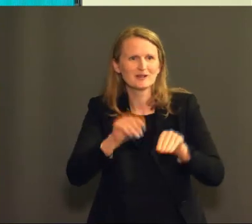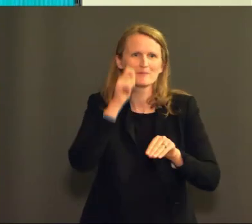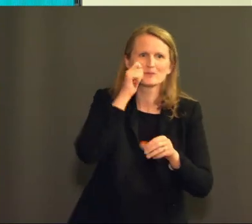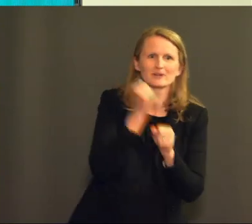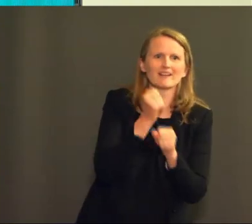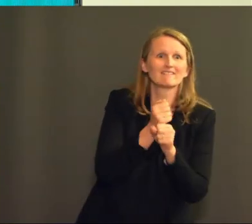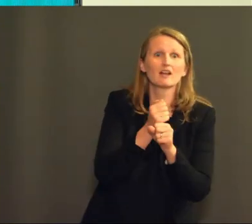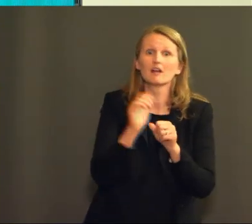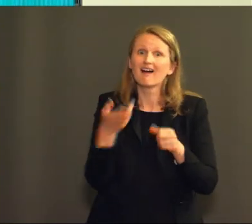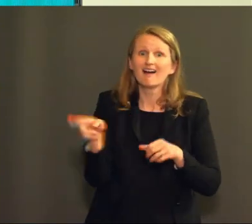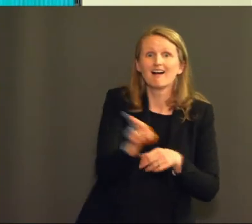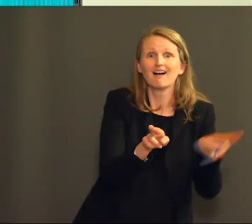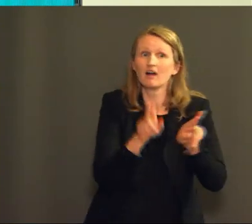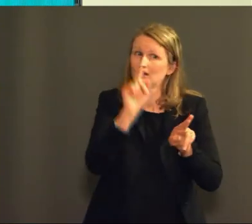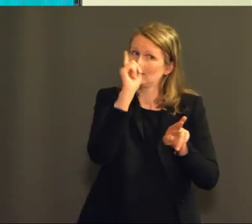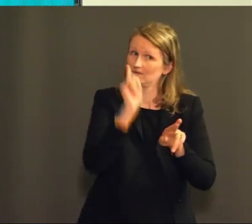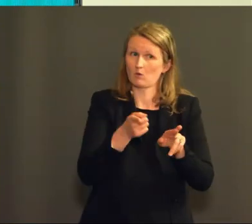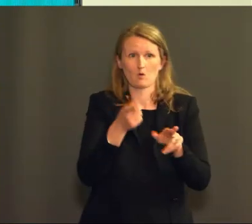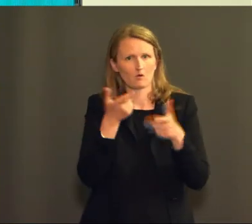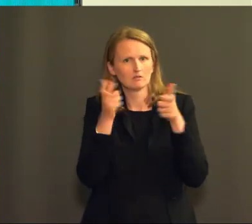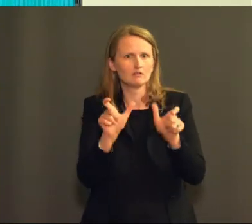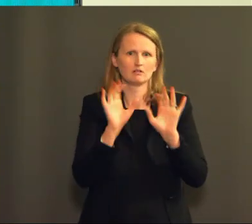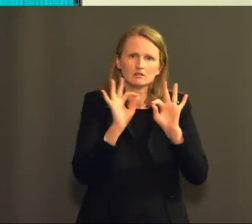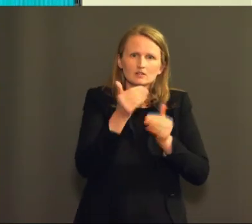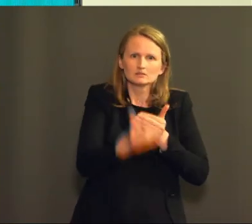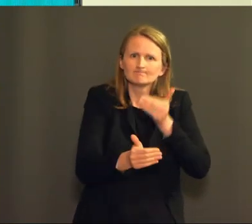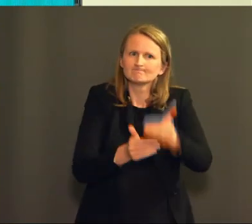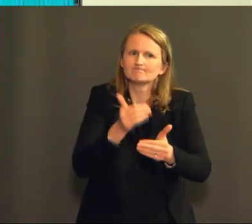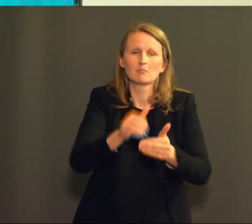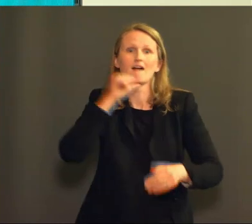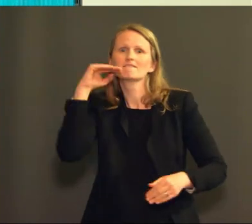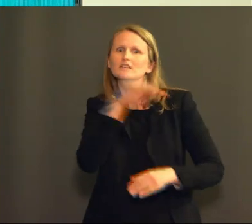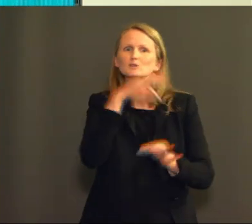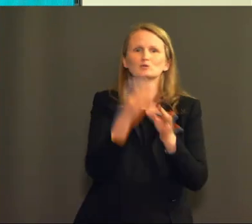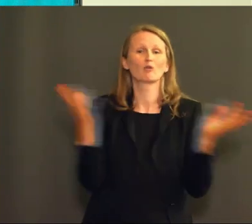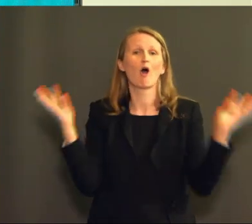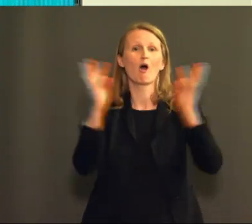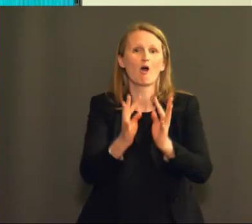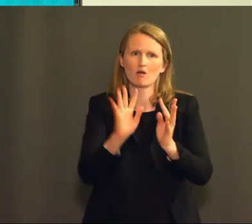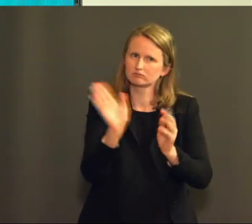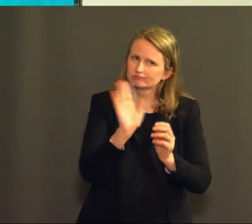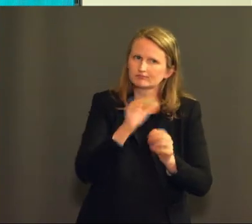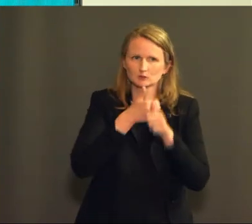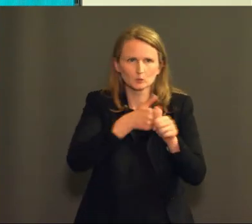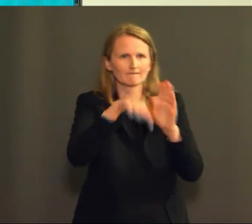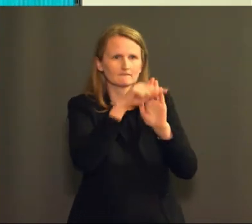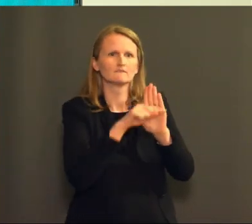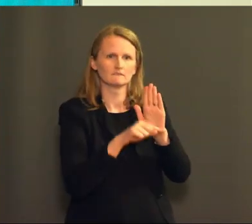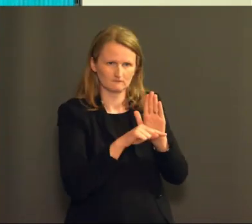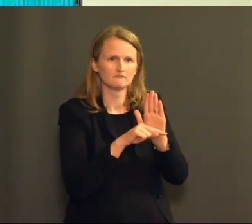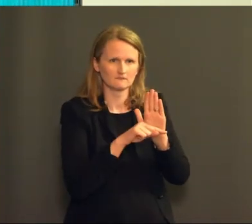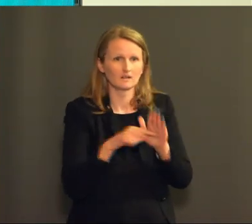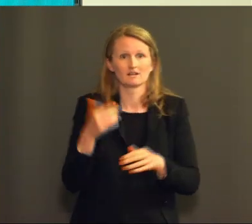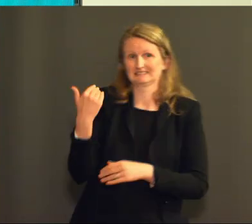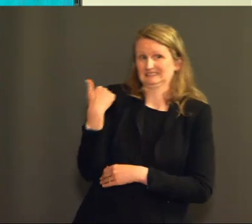mesures supplémentaires. Le Conseil supérieur a récemment donné un avis très utile à ce sujet.